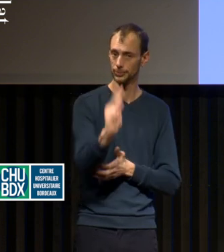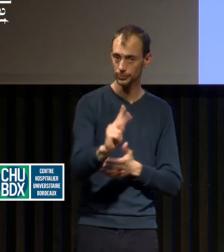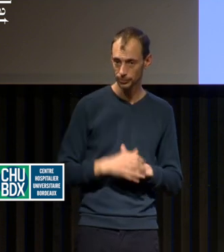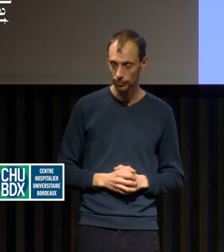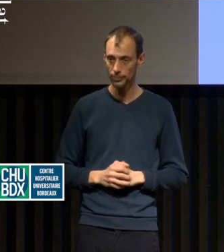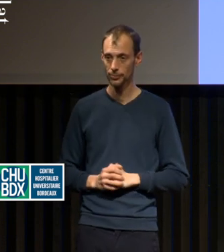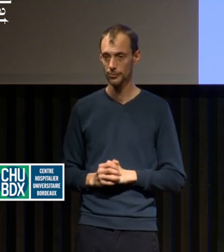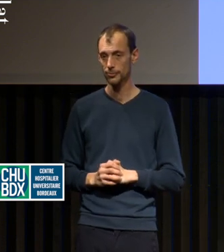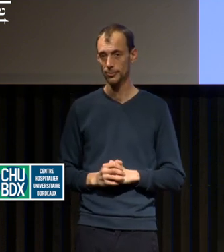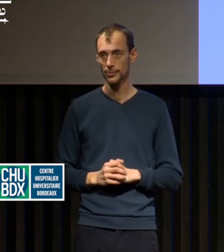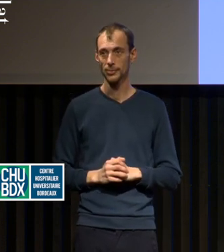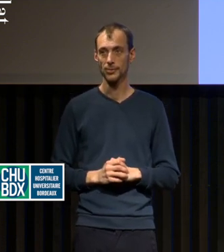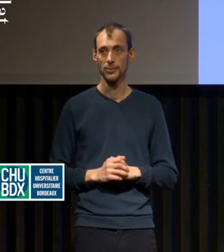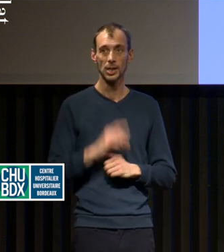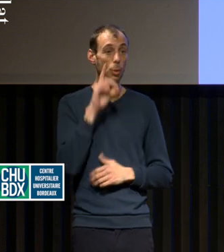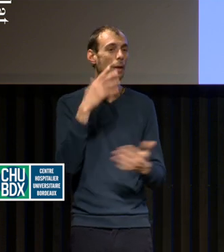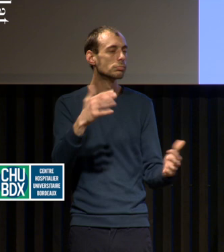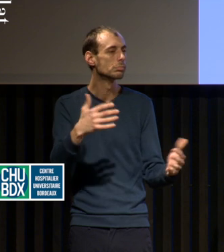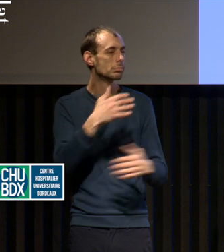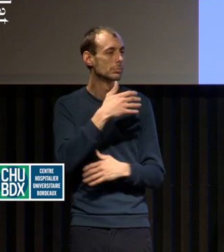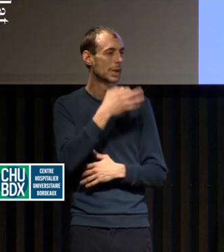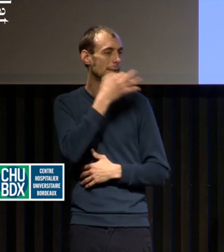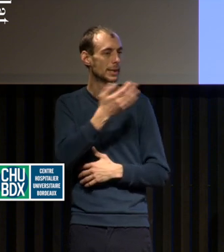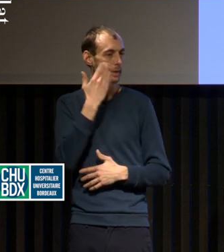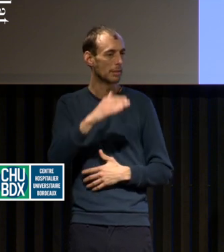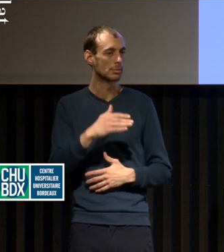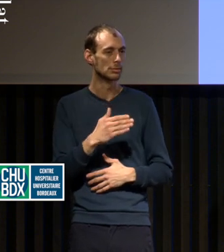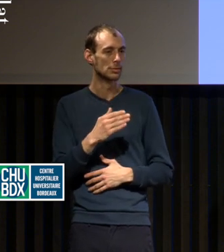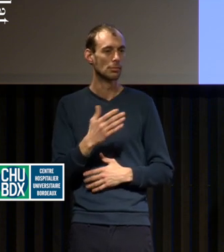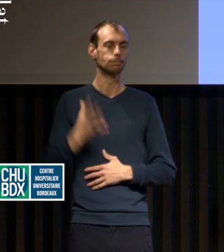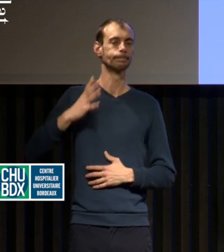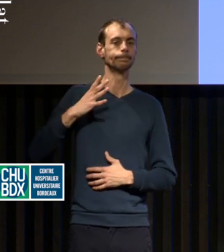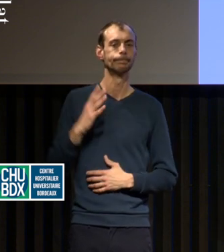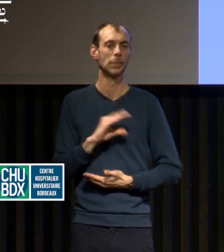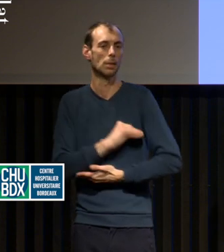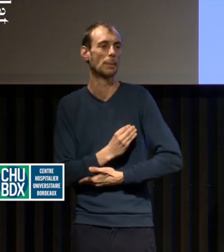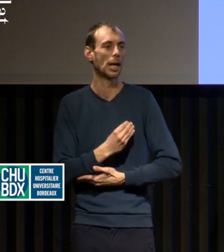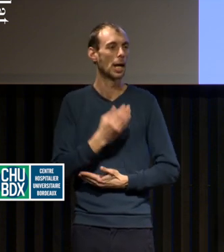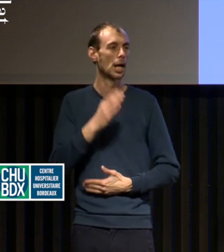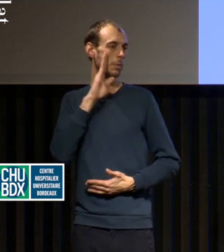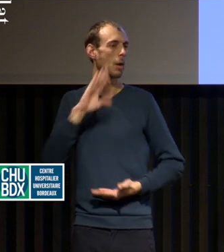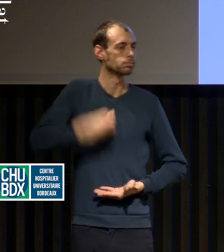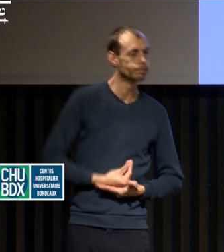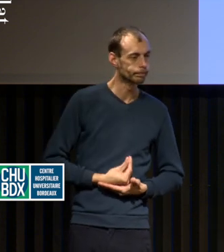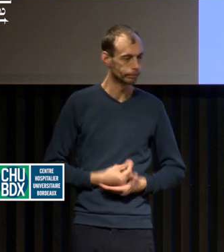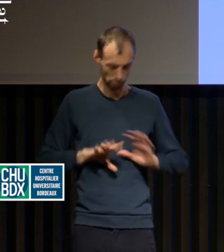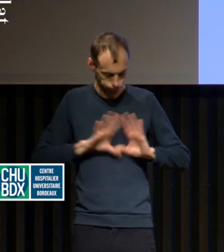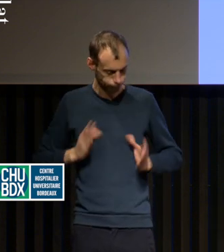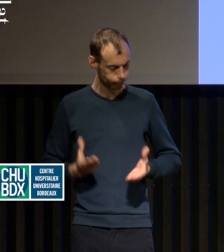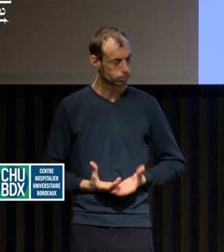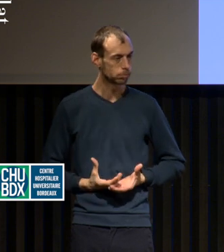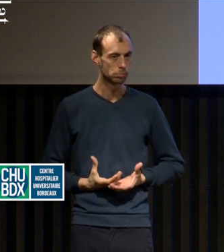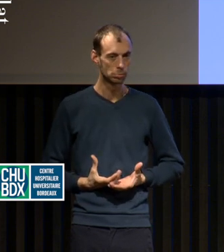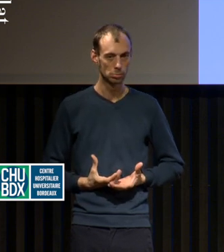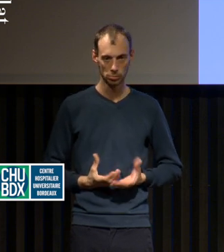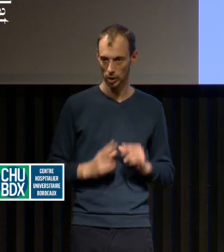microbiote qu'on a, ben, je vous ai dit que quand on était dans le ventre de nos mères, on était dans un univers stérile. Et puis,